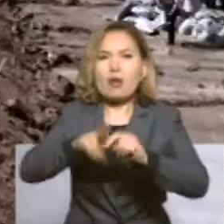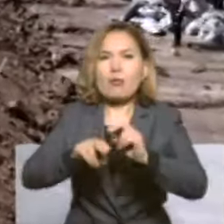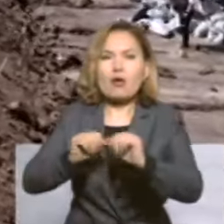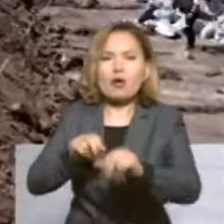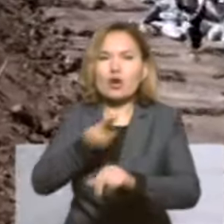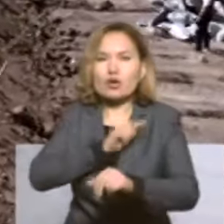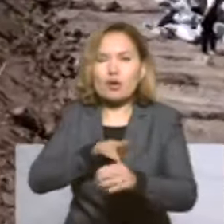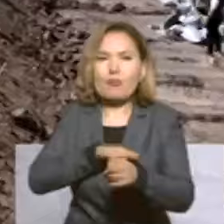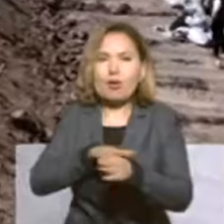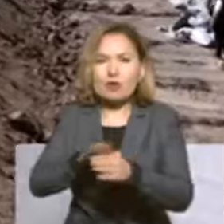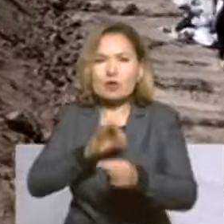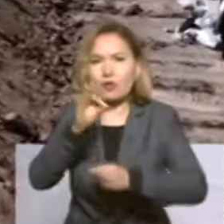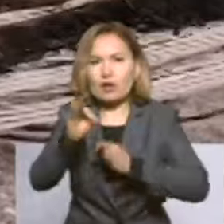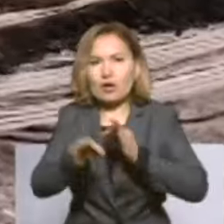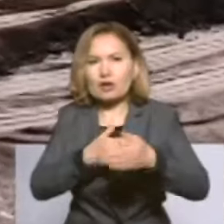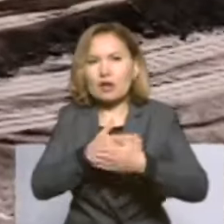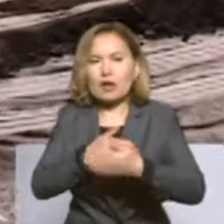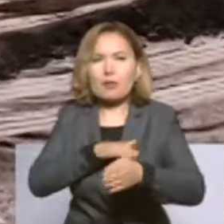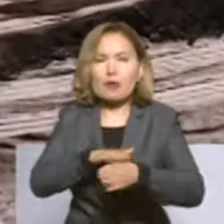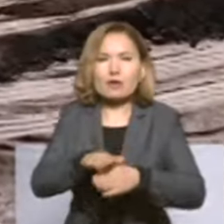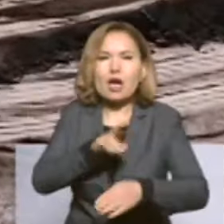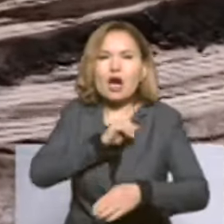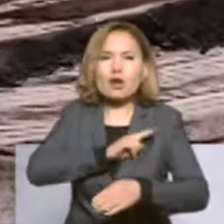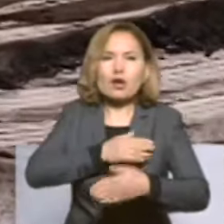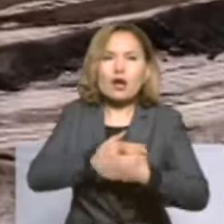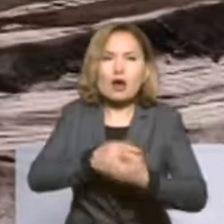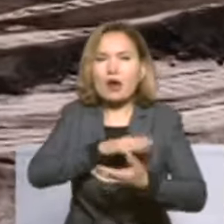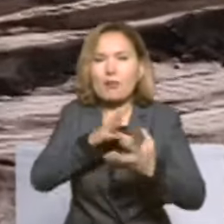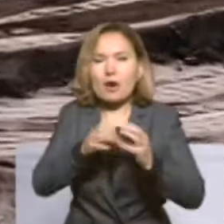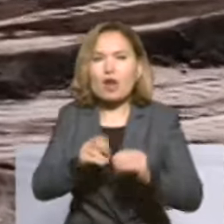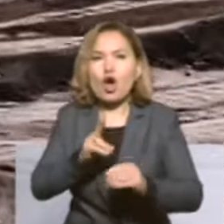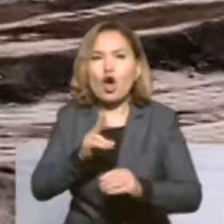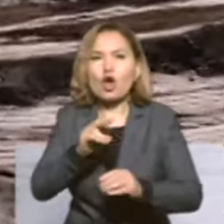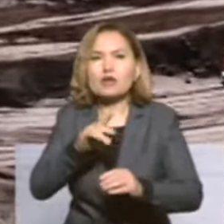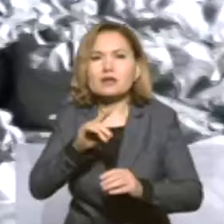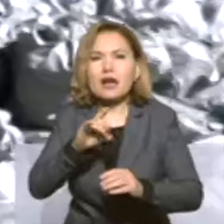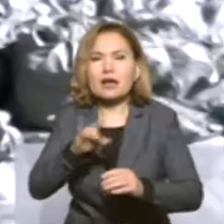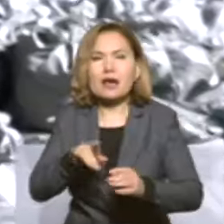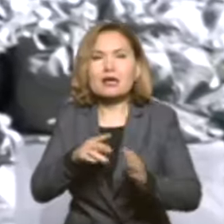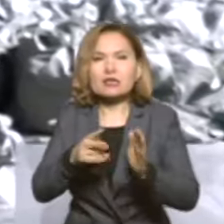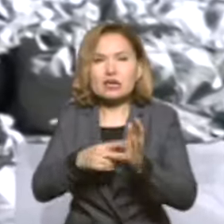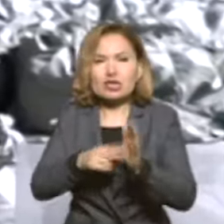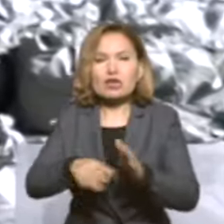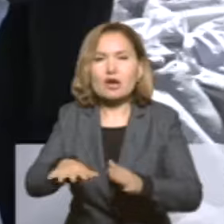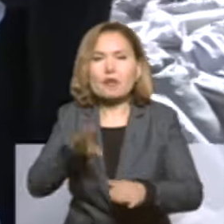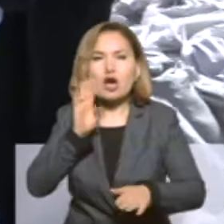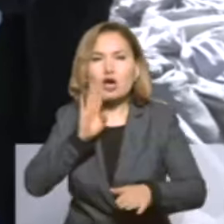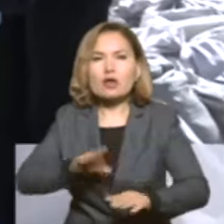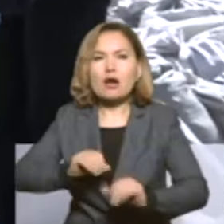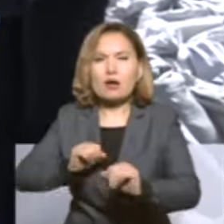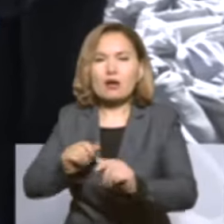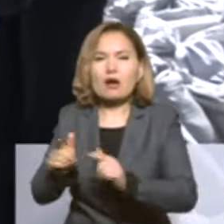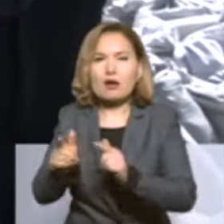жұмыстары демалсыз жүріп жатыр. Осындай қарқынды жұмыс нәтижесінде Құлсардағы 7-ші ықшам ауданын су басу қаупі сейілген.